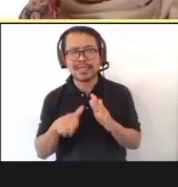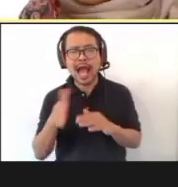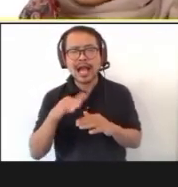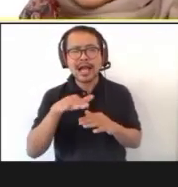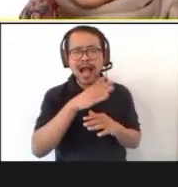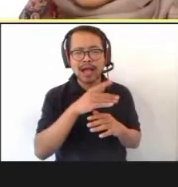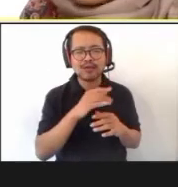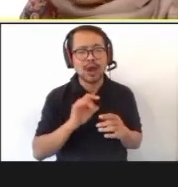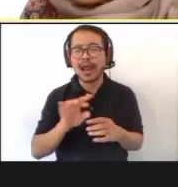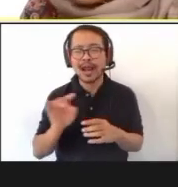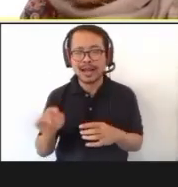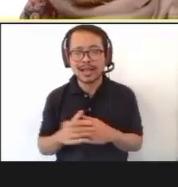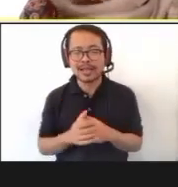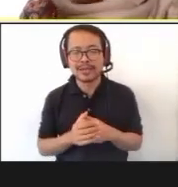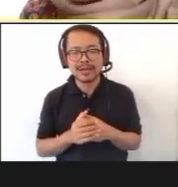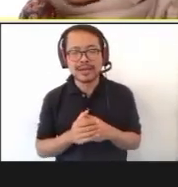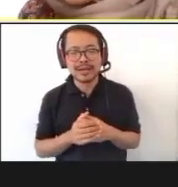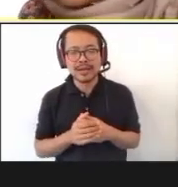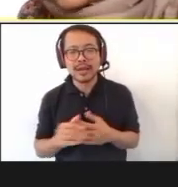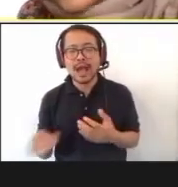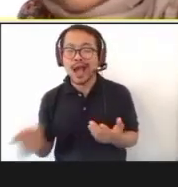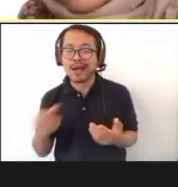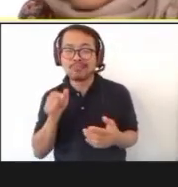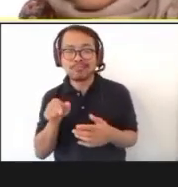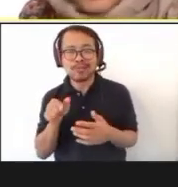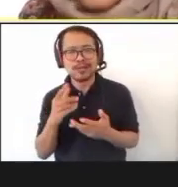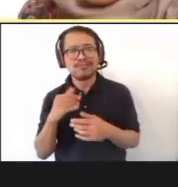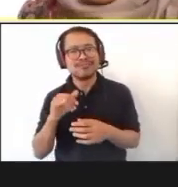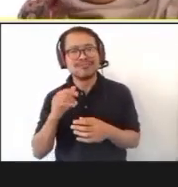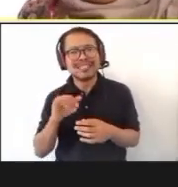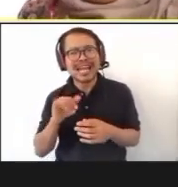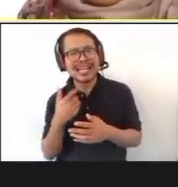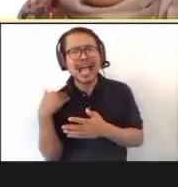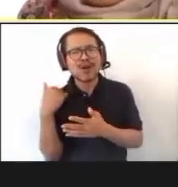menjadi bagian yang terus menjadi PR kita bersama, bahwa